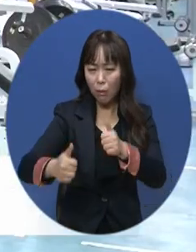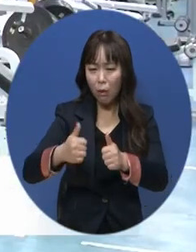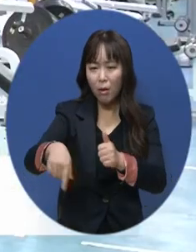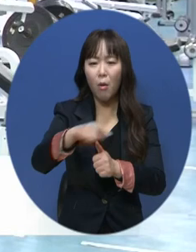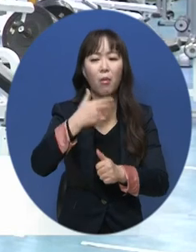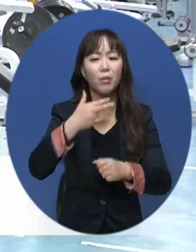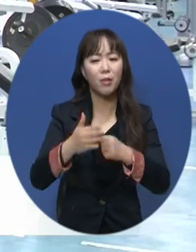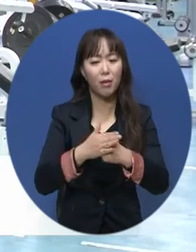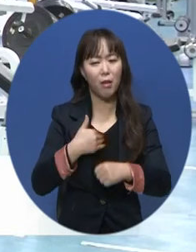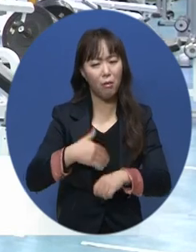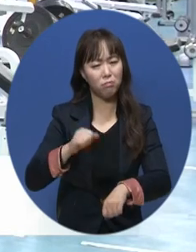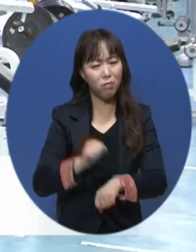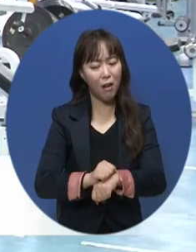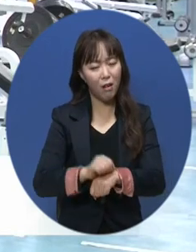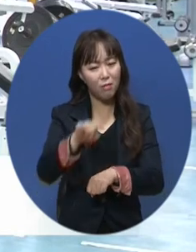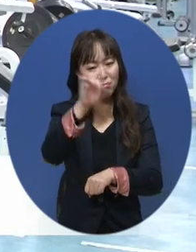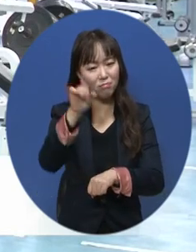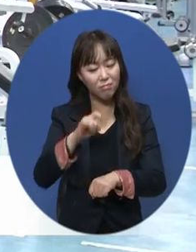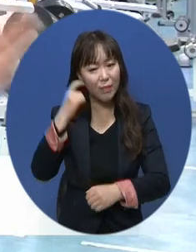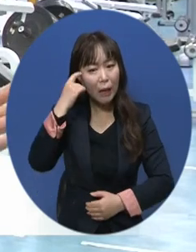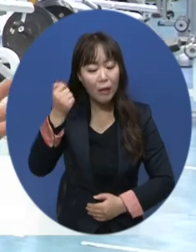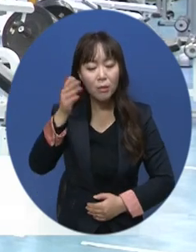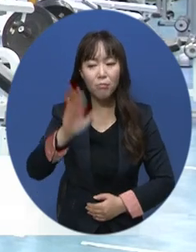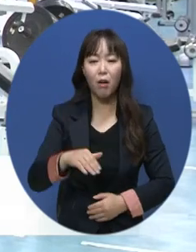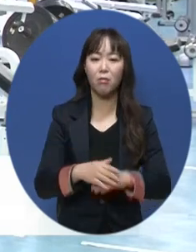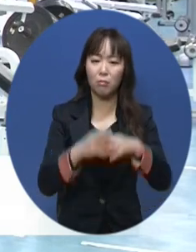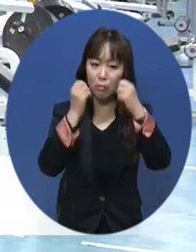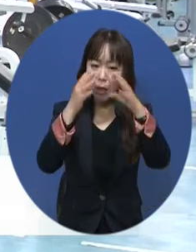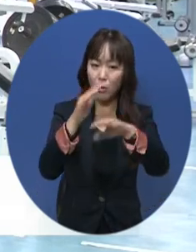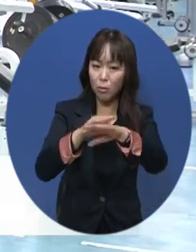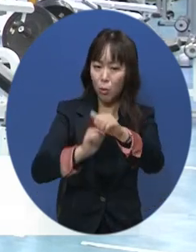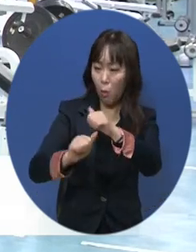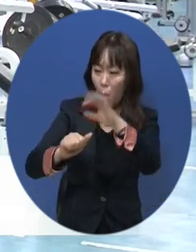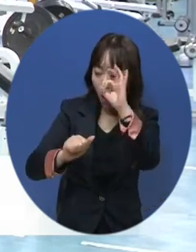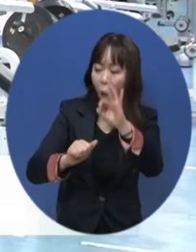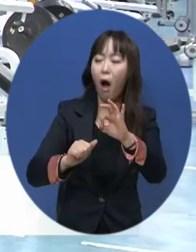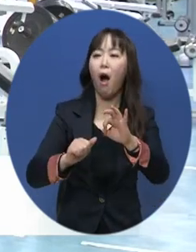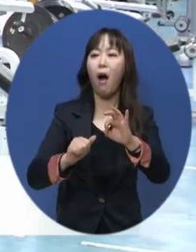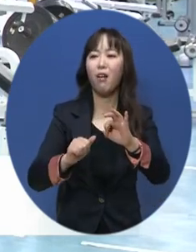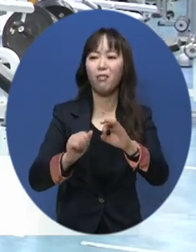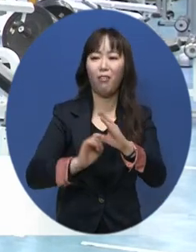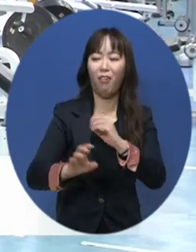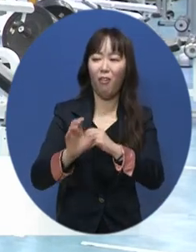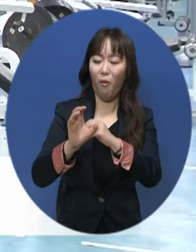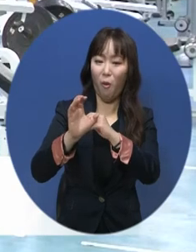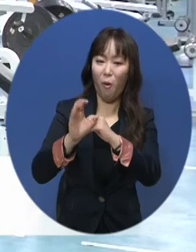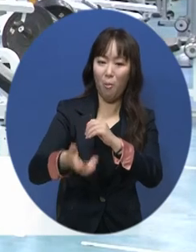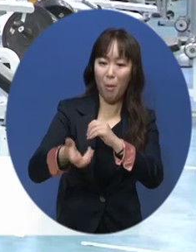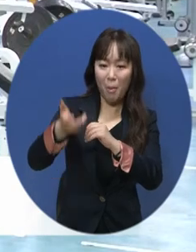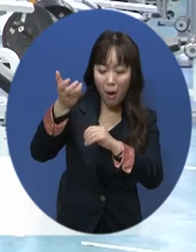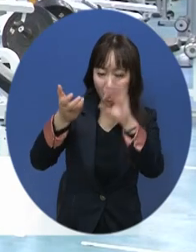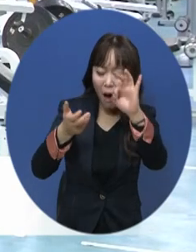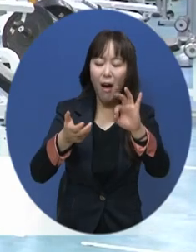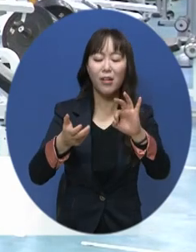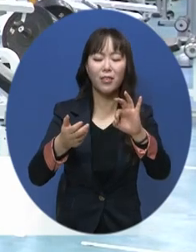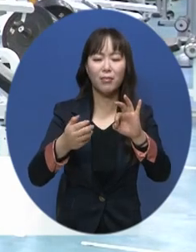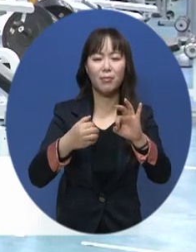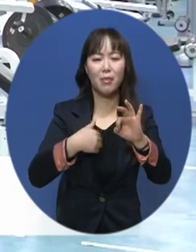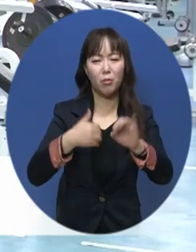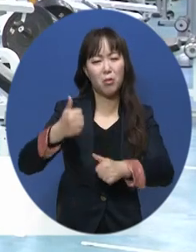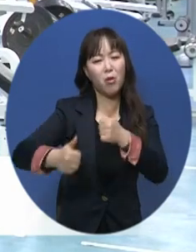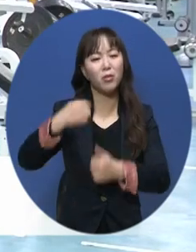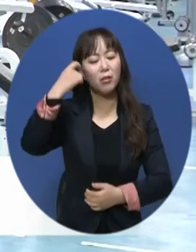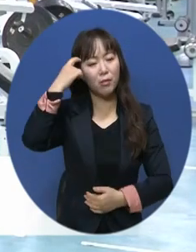없으니까 내가 잘하는 줄 알고 이렇게 하고 있지만 이게 신인 선수들 애들 보면 이게 더 열심히 파릇파릇하고 더 쭉 올라오니까 그런 거 보면서